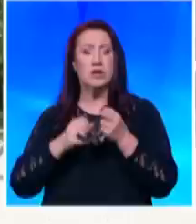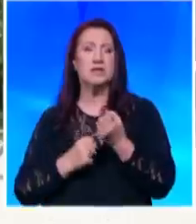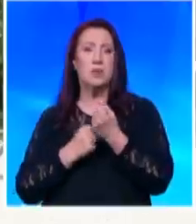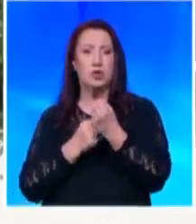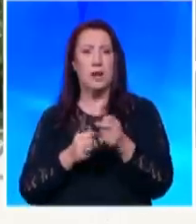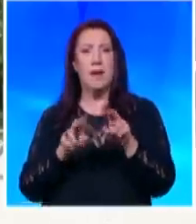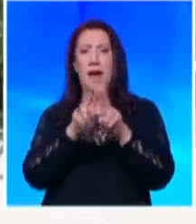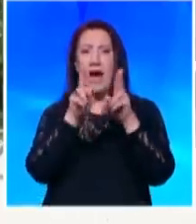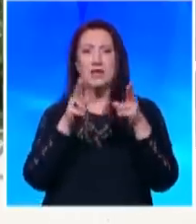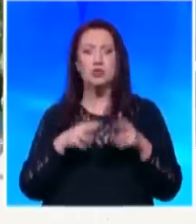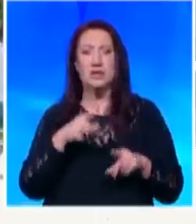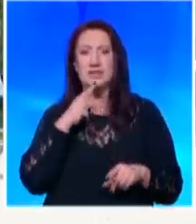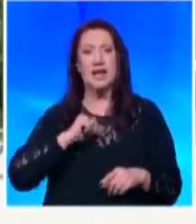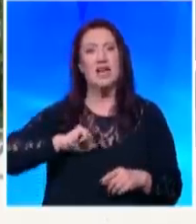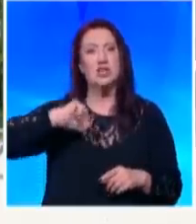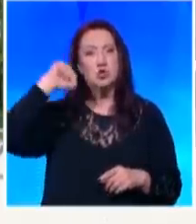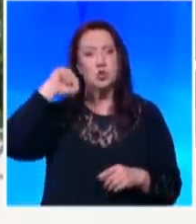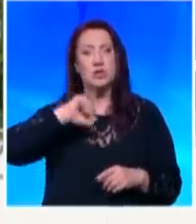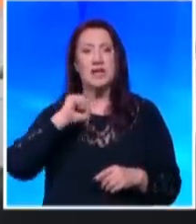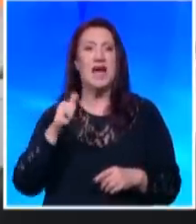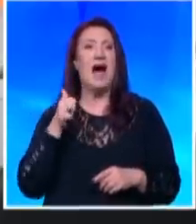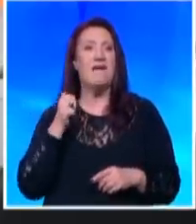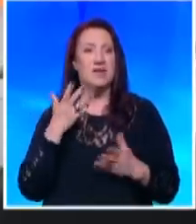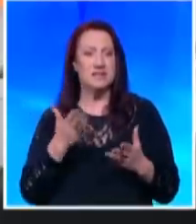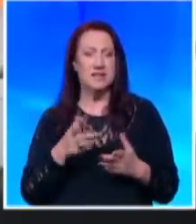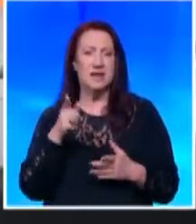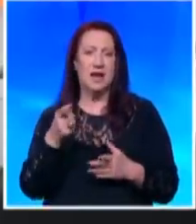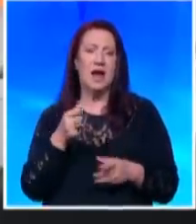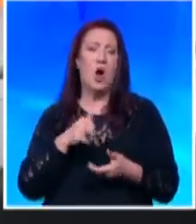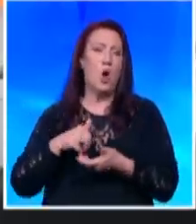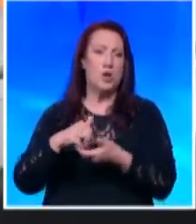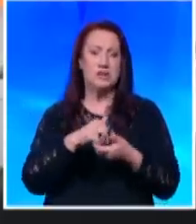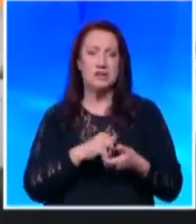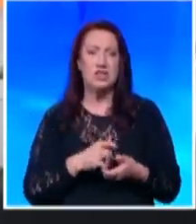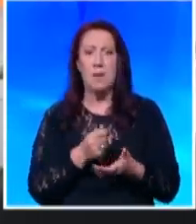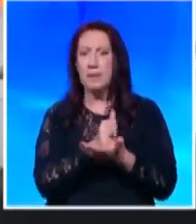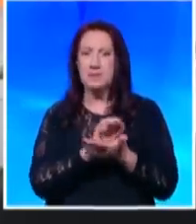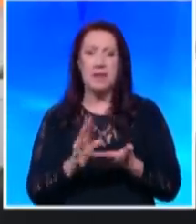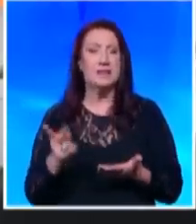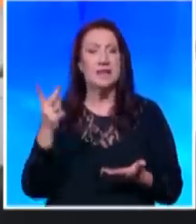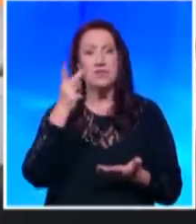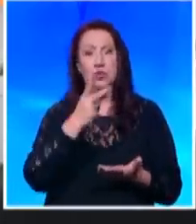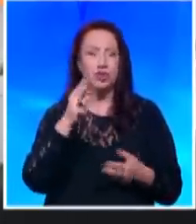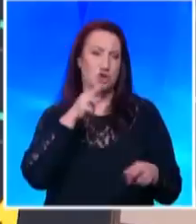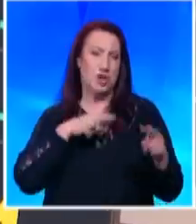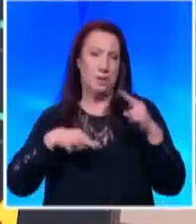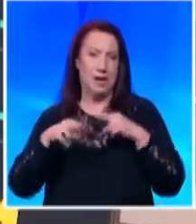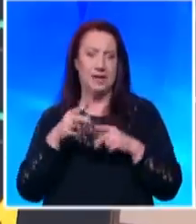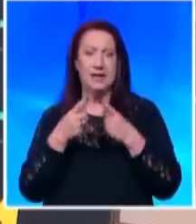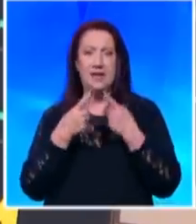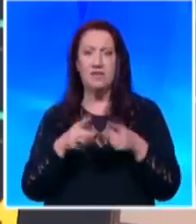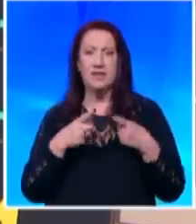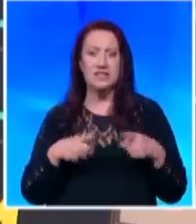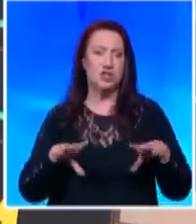афазия. Кампанията им «Живот след инсулт» организира безплатни вторични медицински прегледи в различни градове на страната. За